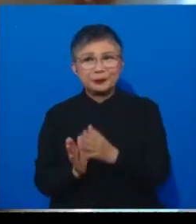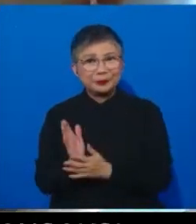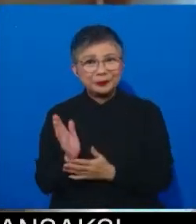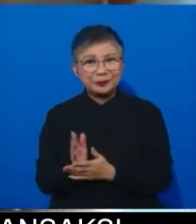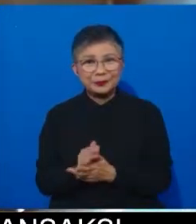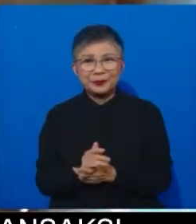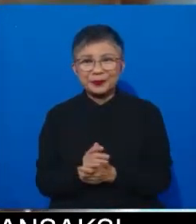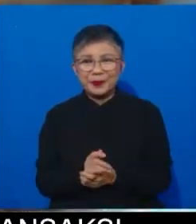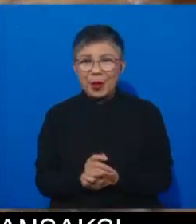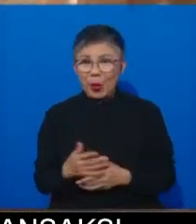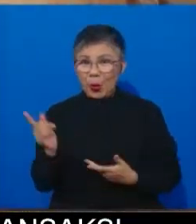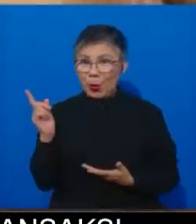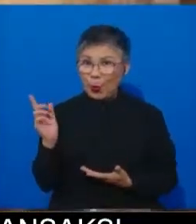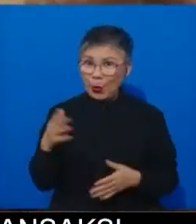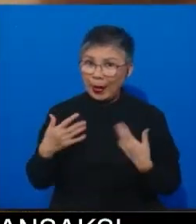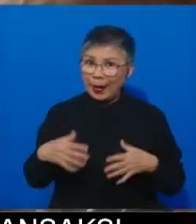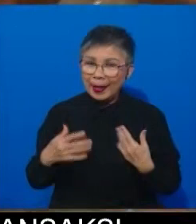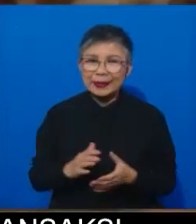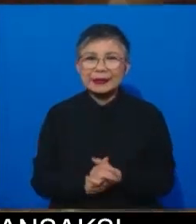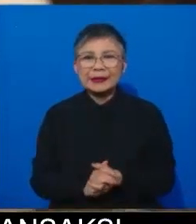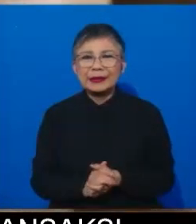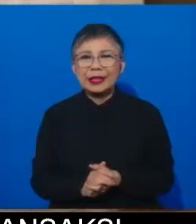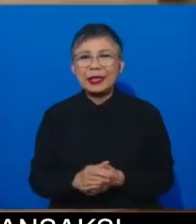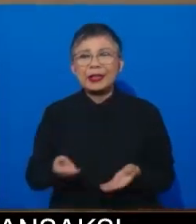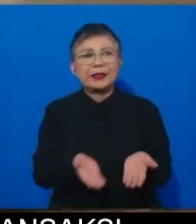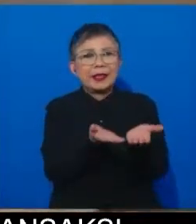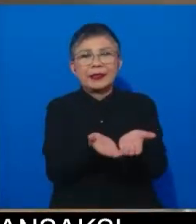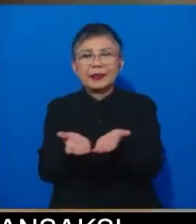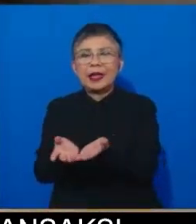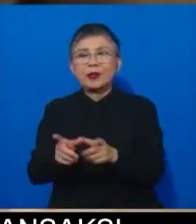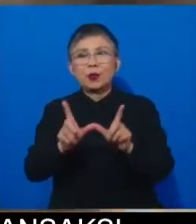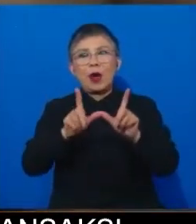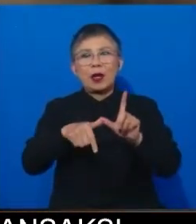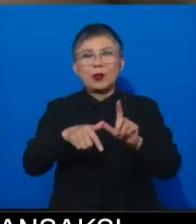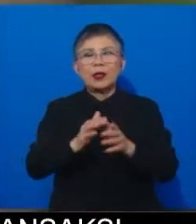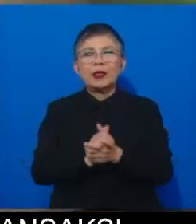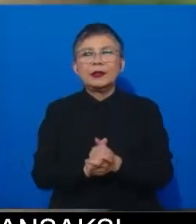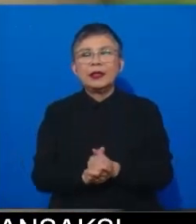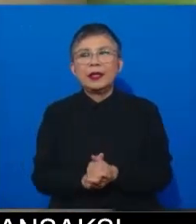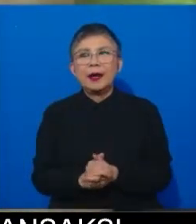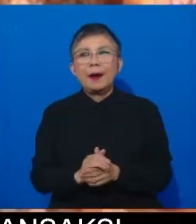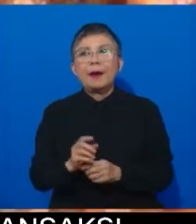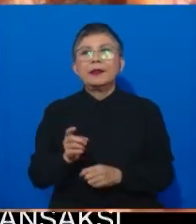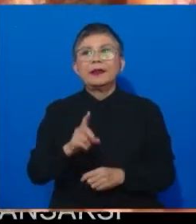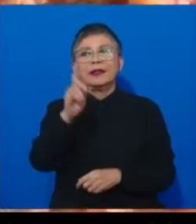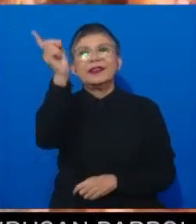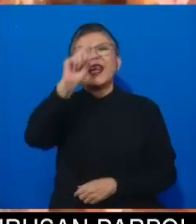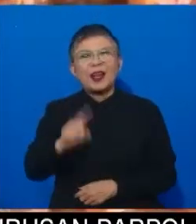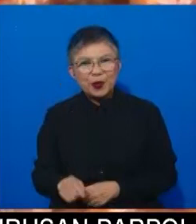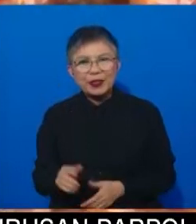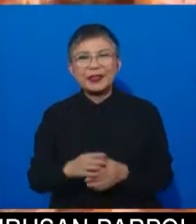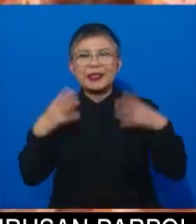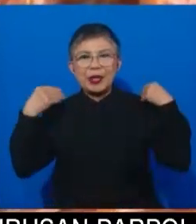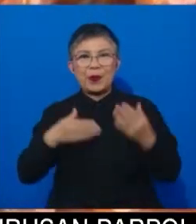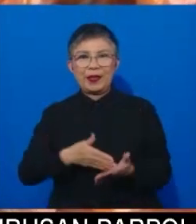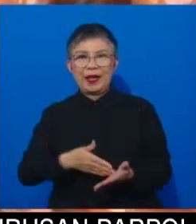Mie ayam rica-rica. Inilah mie ayam yang dijajakan di sebuah kedai di Wanadadi, Banjarnegara, Jawa Tengah. Meski mirip